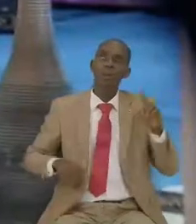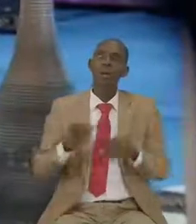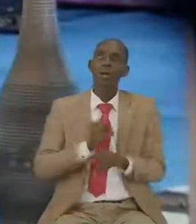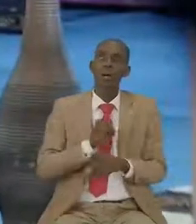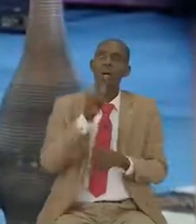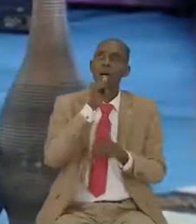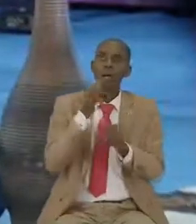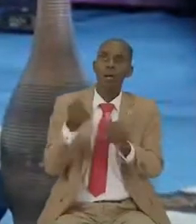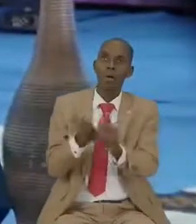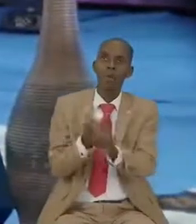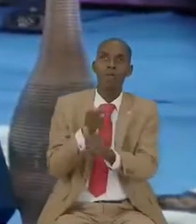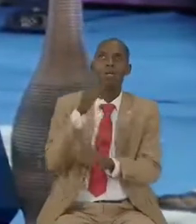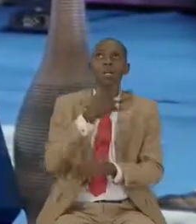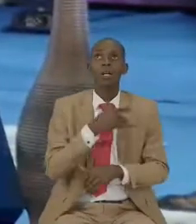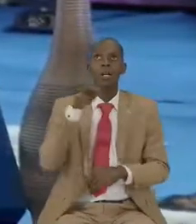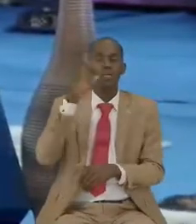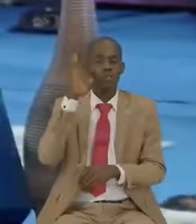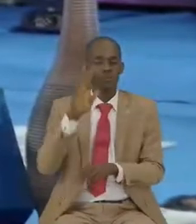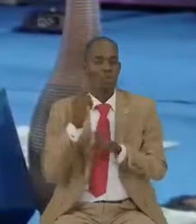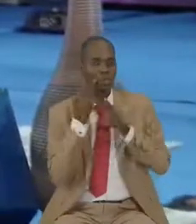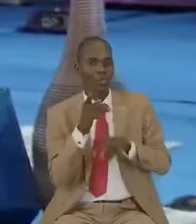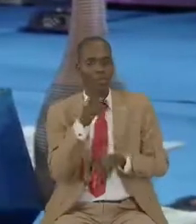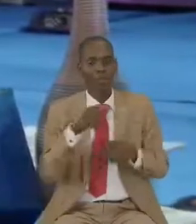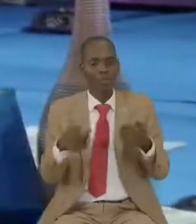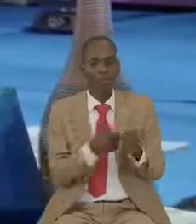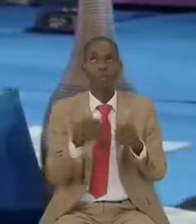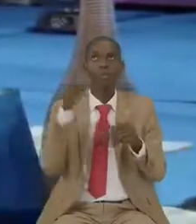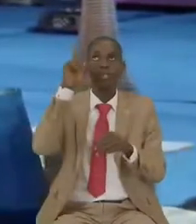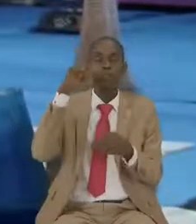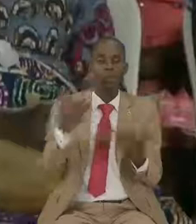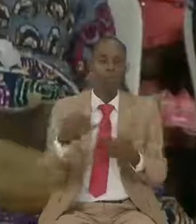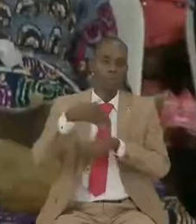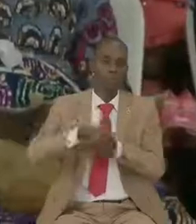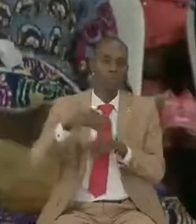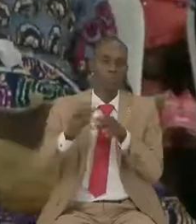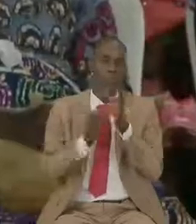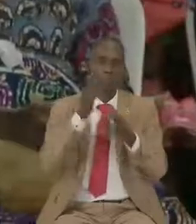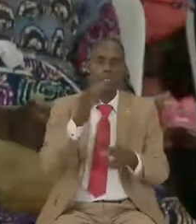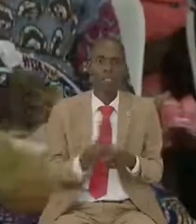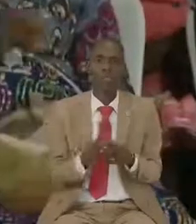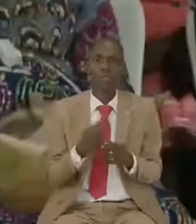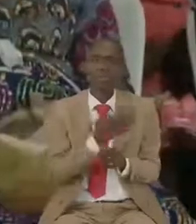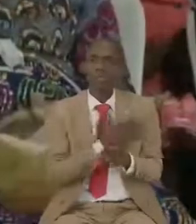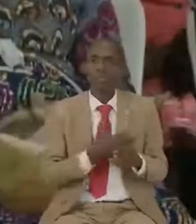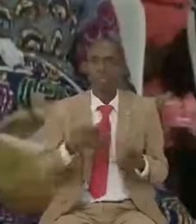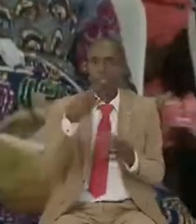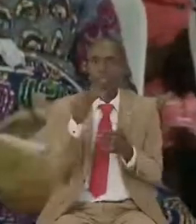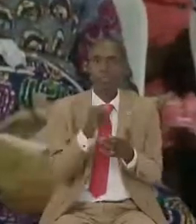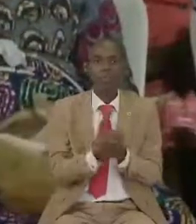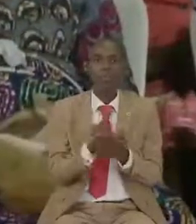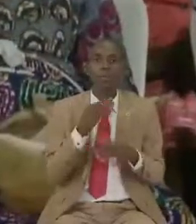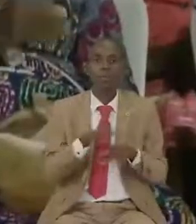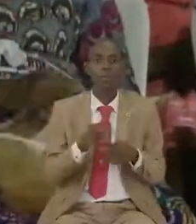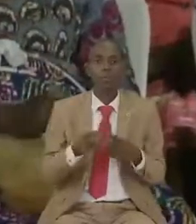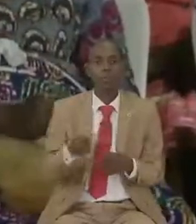et tu diras, Seigneur, je te suis. Et va te voir le suivre ce soir. Christ te verra